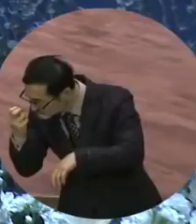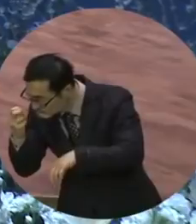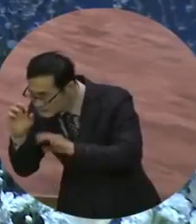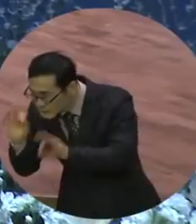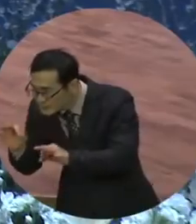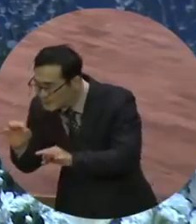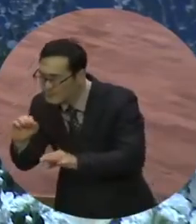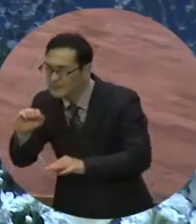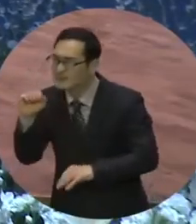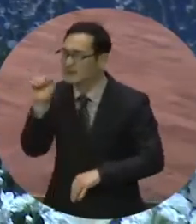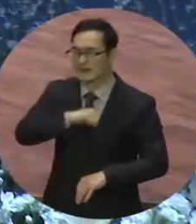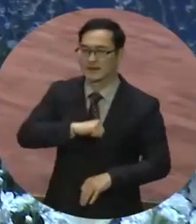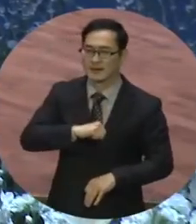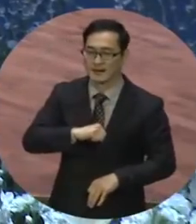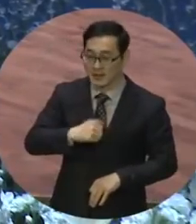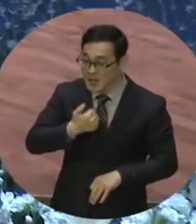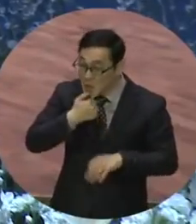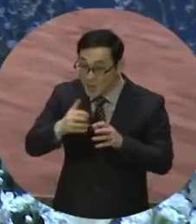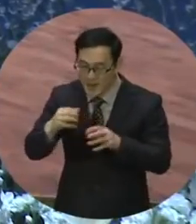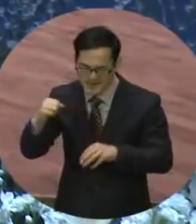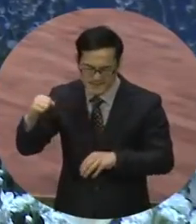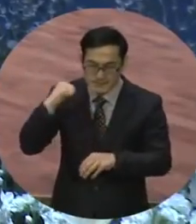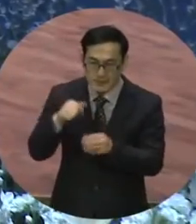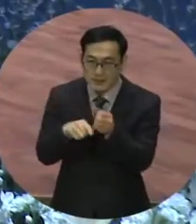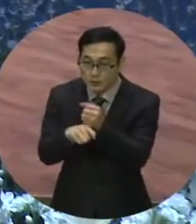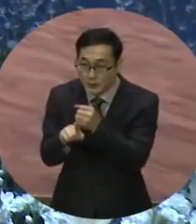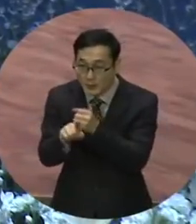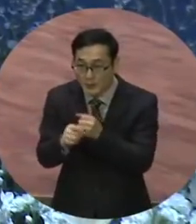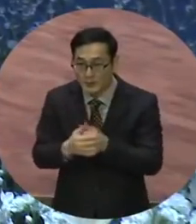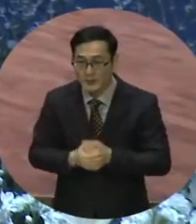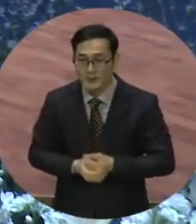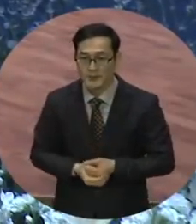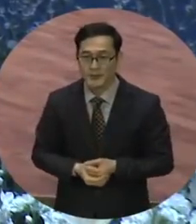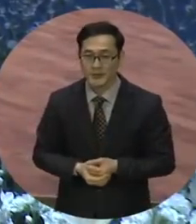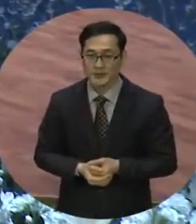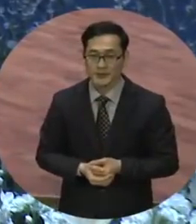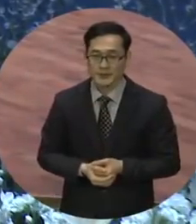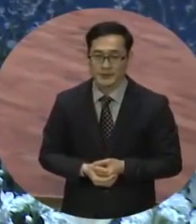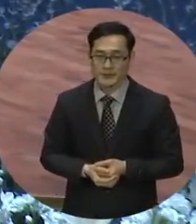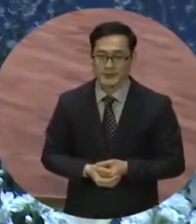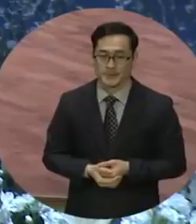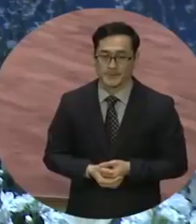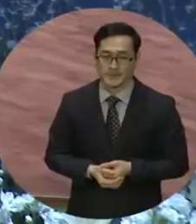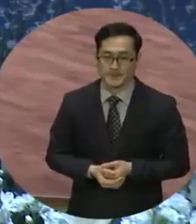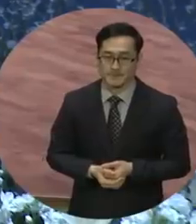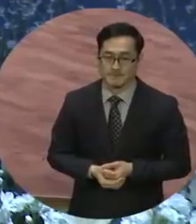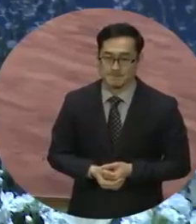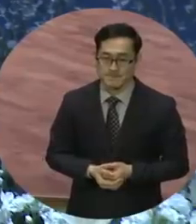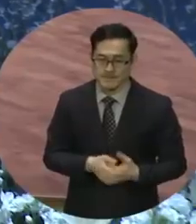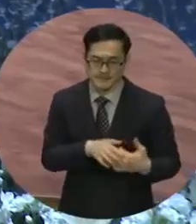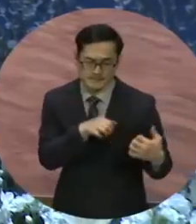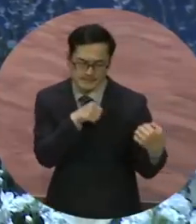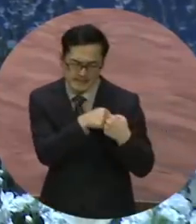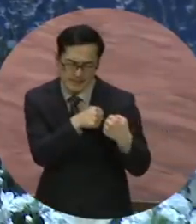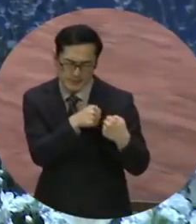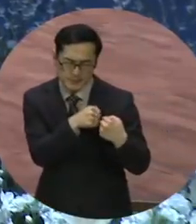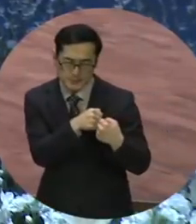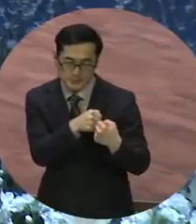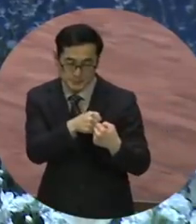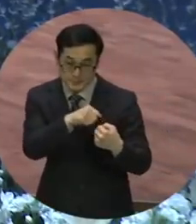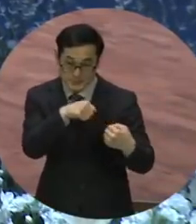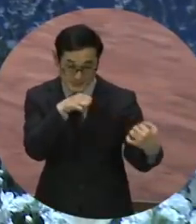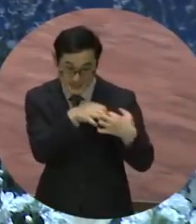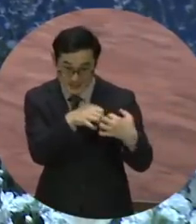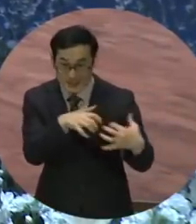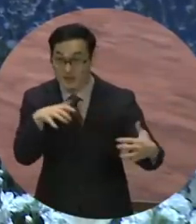로마가 강한 이유가 여러 가지 있었는데 그 중에 한 가지가 뭐냐 하면 싸움에 패한